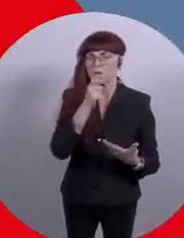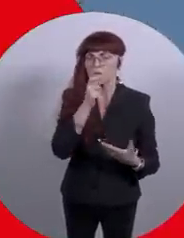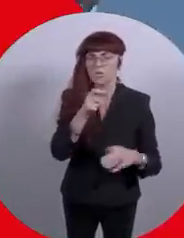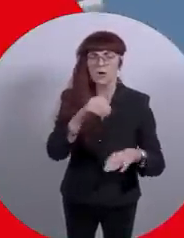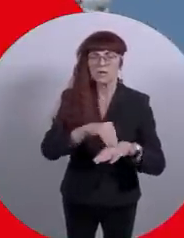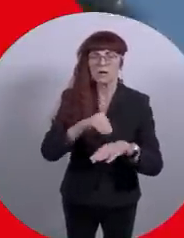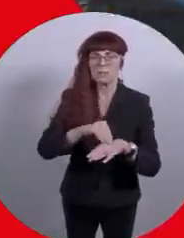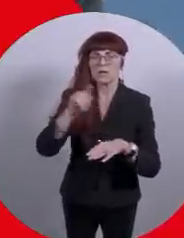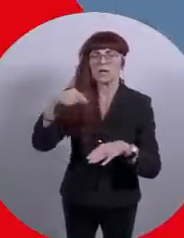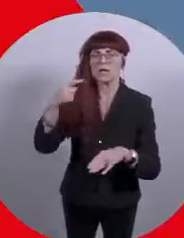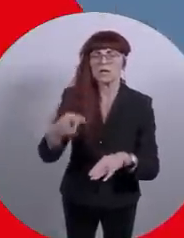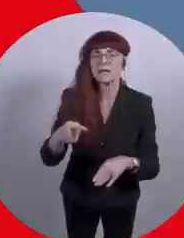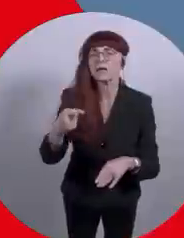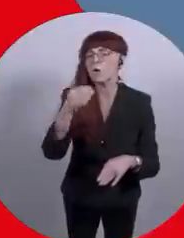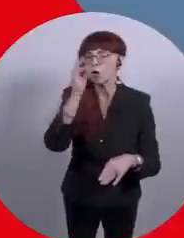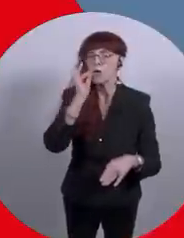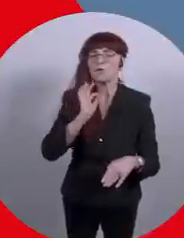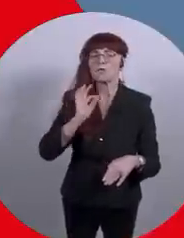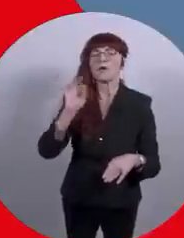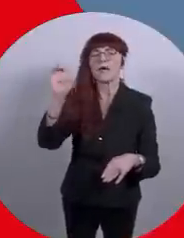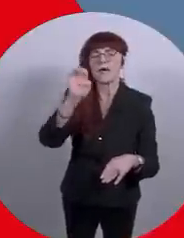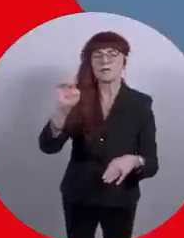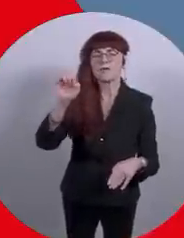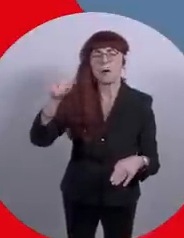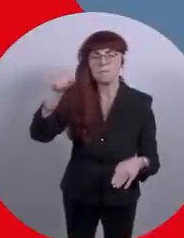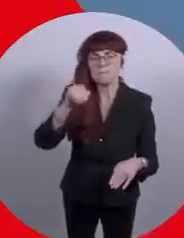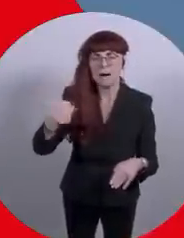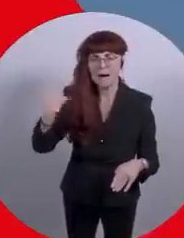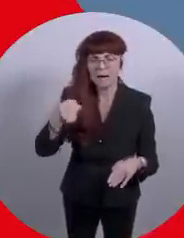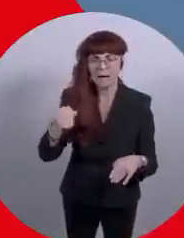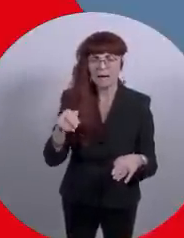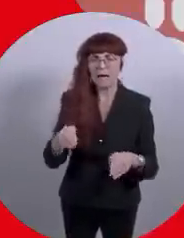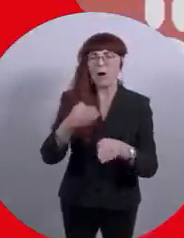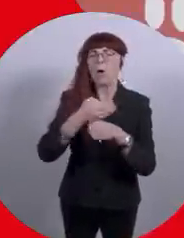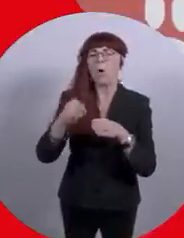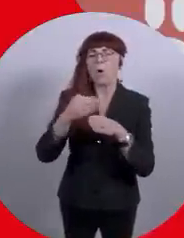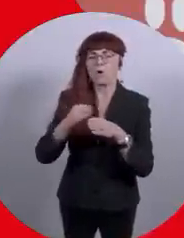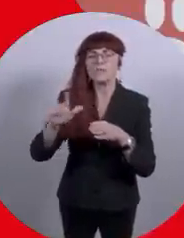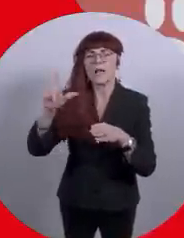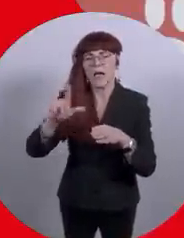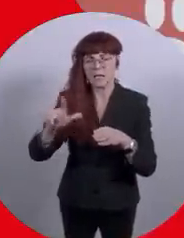Eva Maria Holzleitner und den Vorbereitung Astrid Eisenkopf